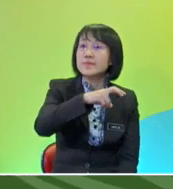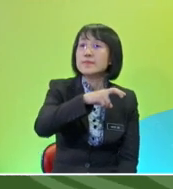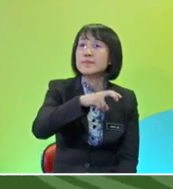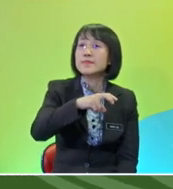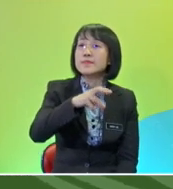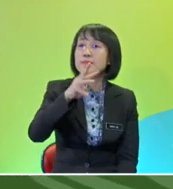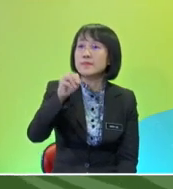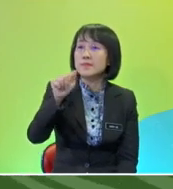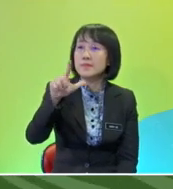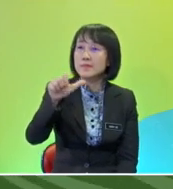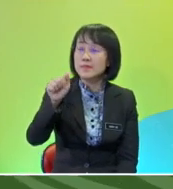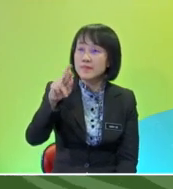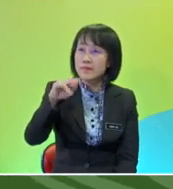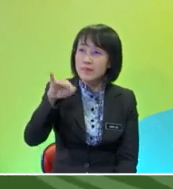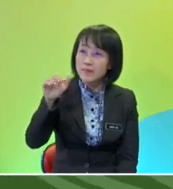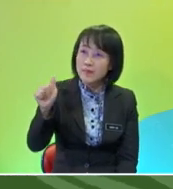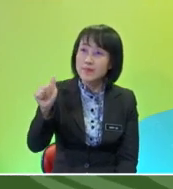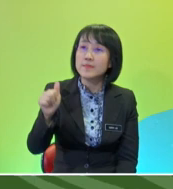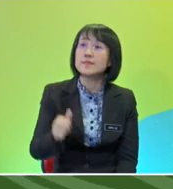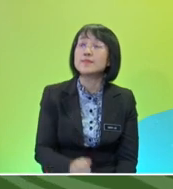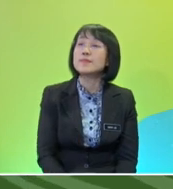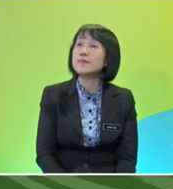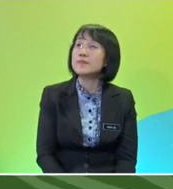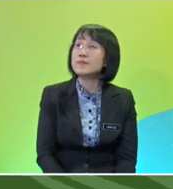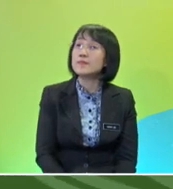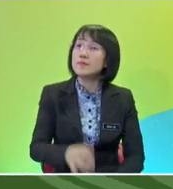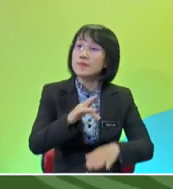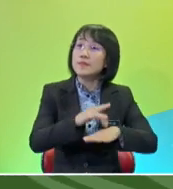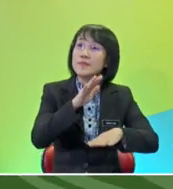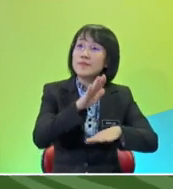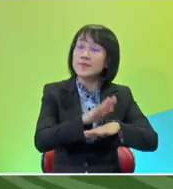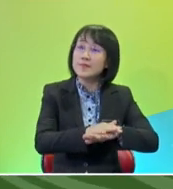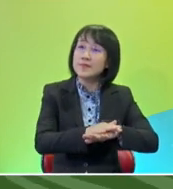parasit malaria. Nyamuk tiruk